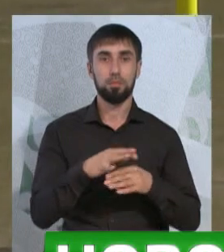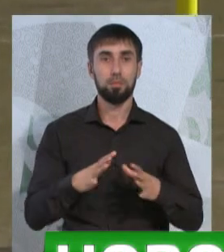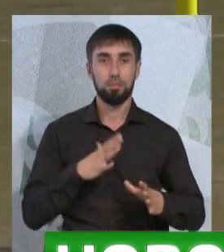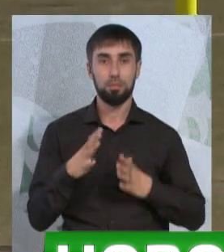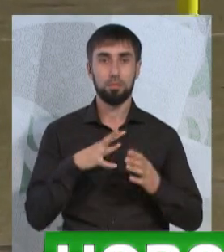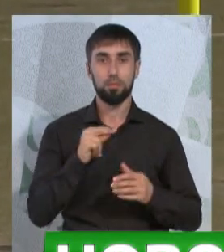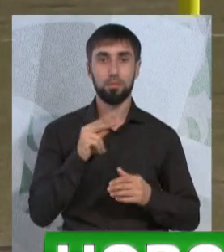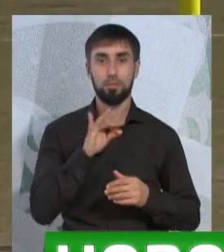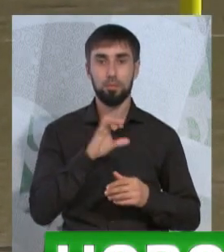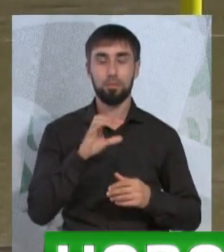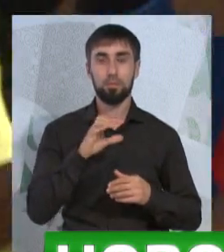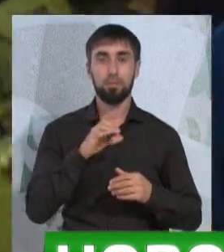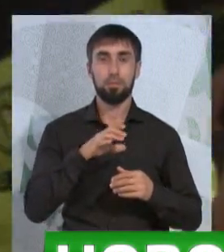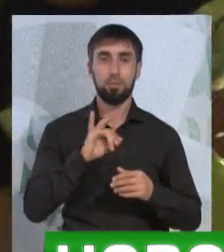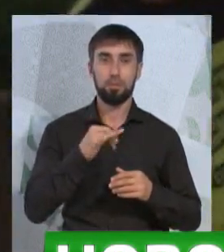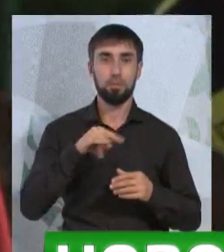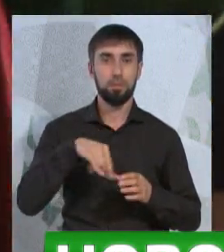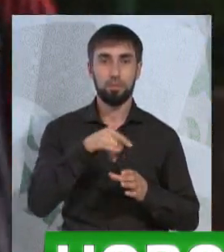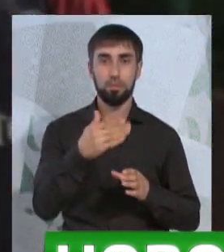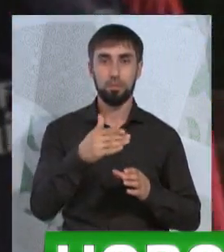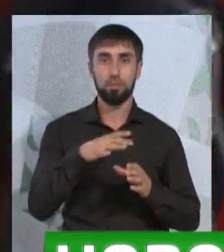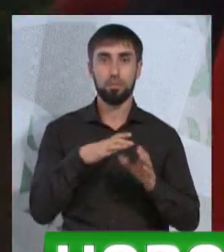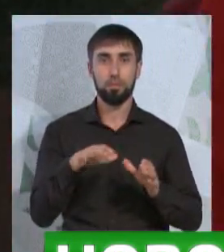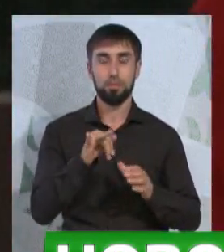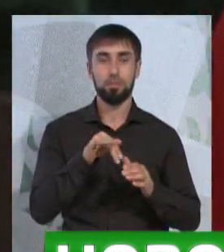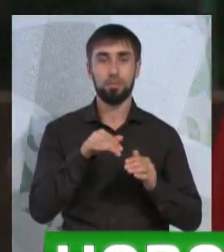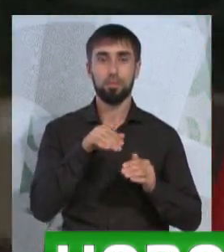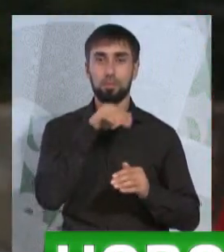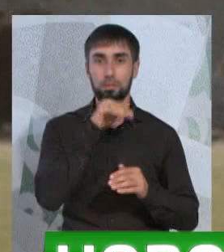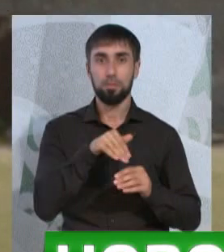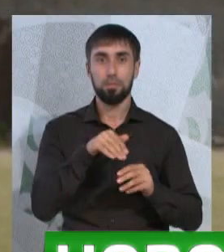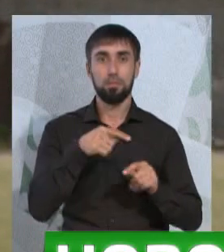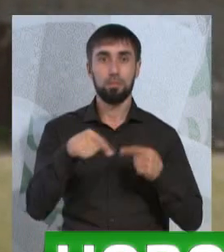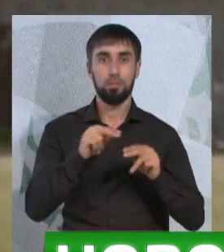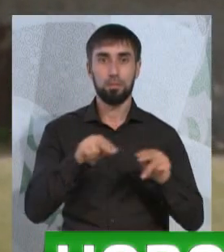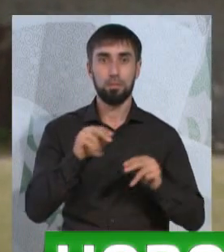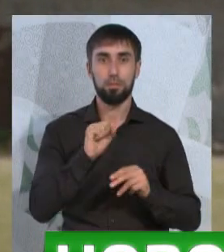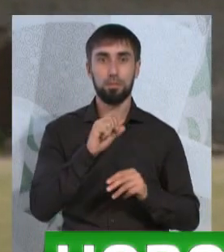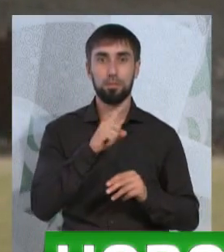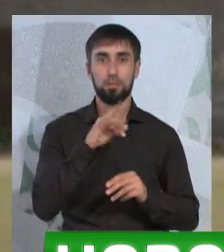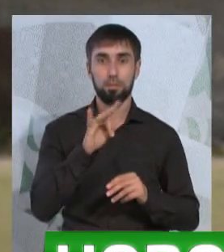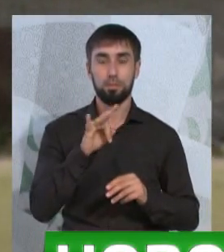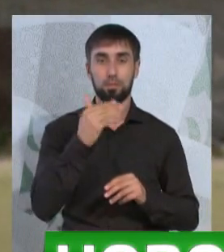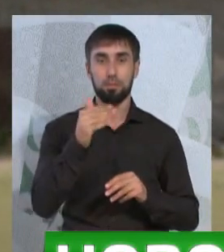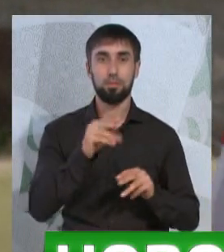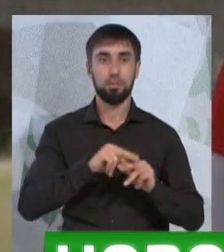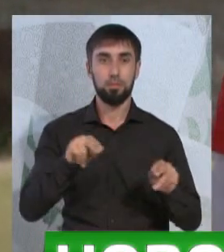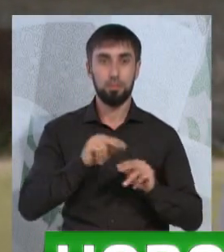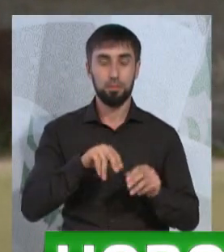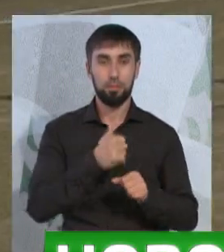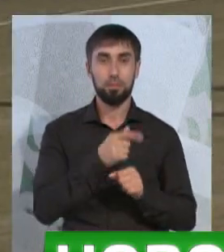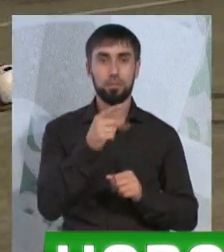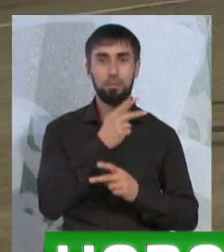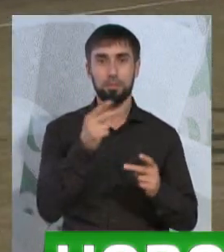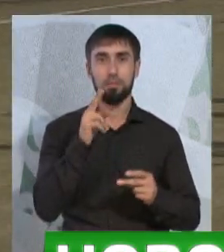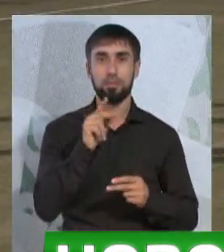барьеры, конусы, фишки для дриблинга и, конечно же, профессиональные футбольные тренеры. Анзор Садиров, как главный коуч, с первого взгляда видит, кто